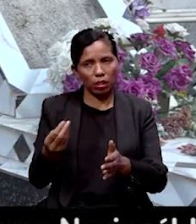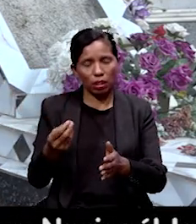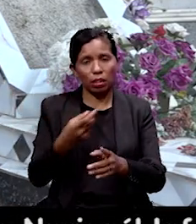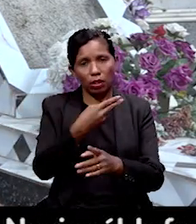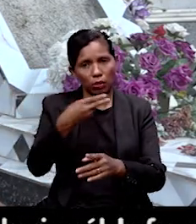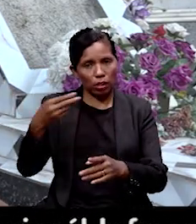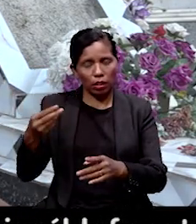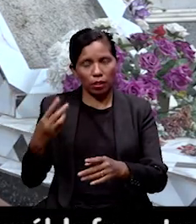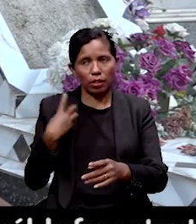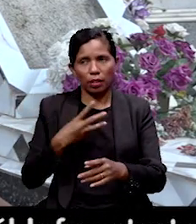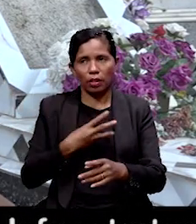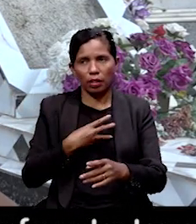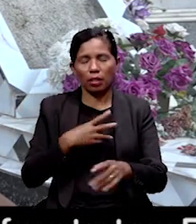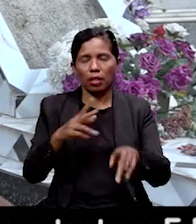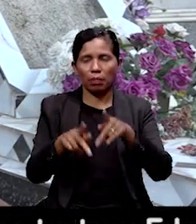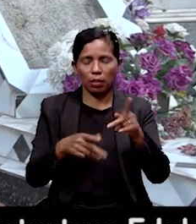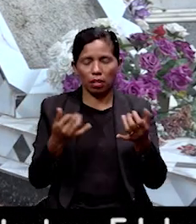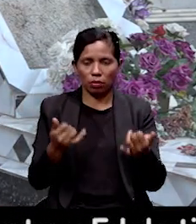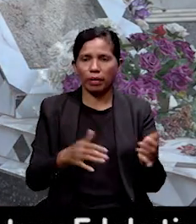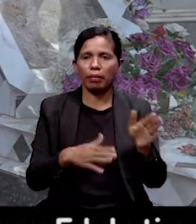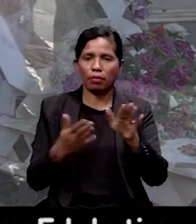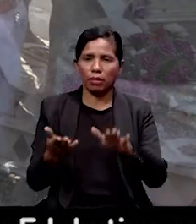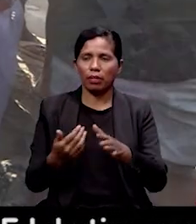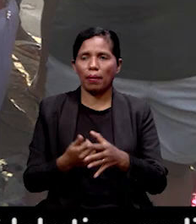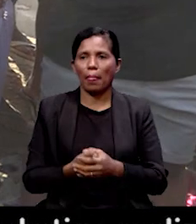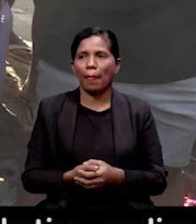ya itinya sadozun me kagar mate.